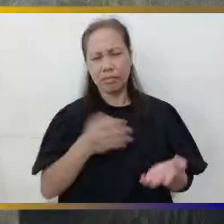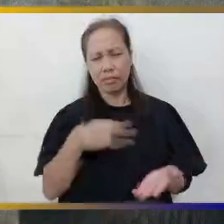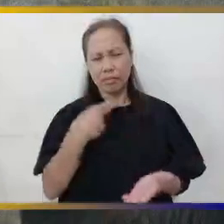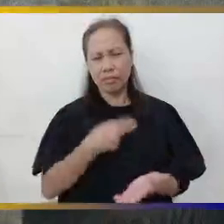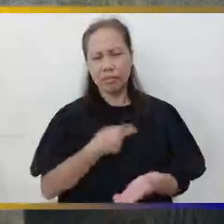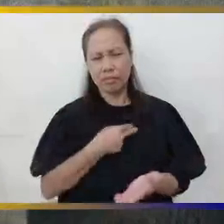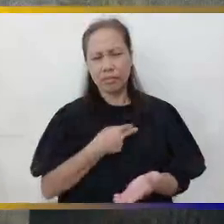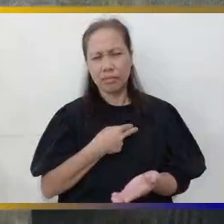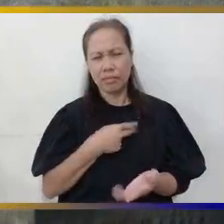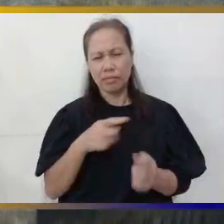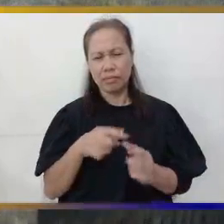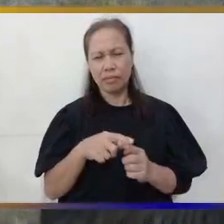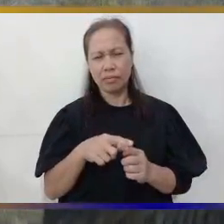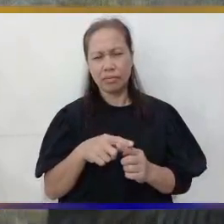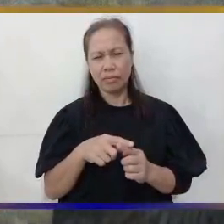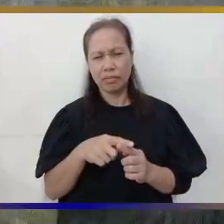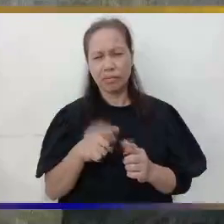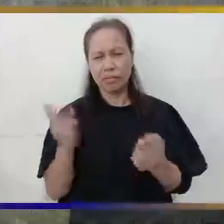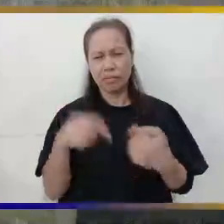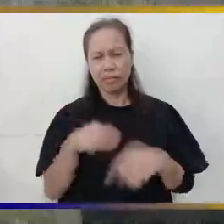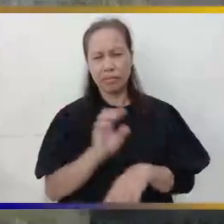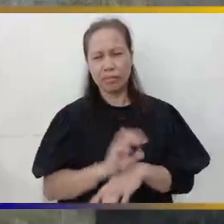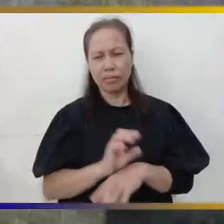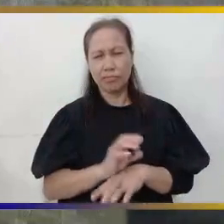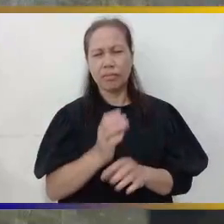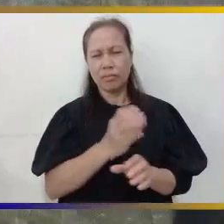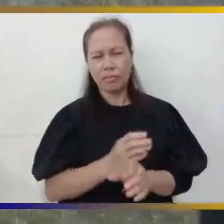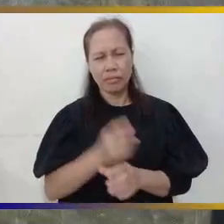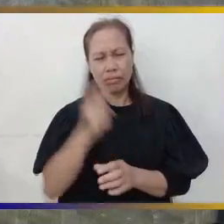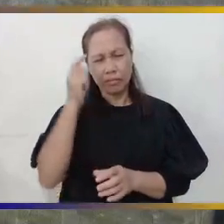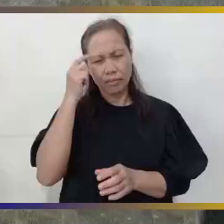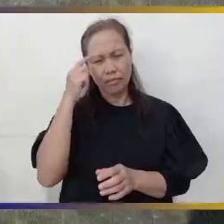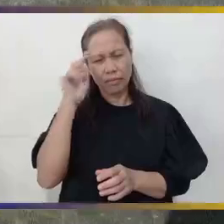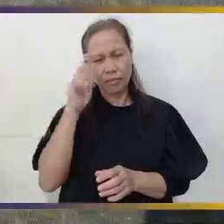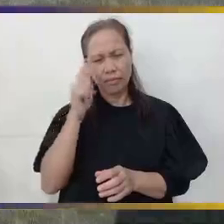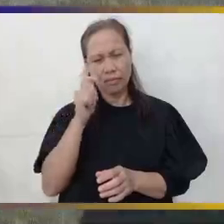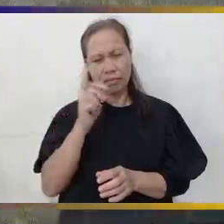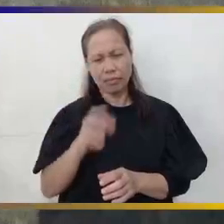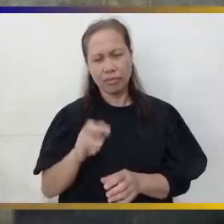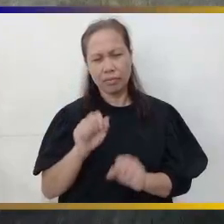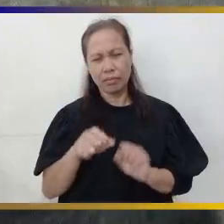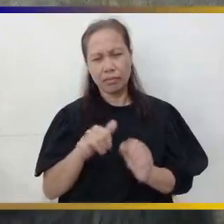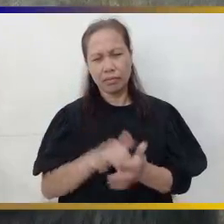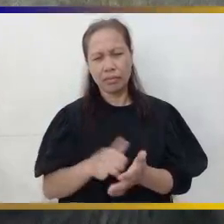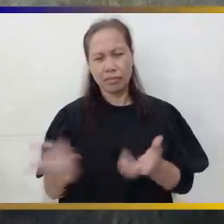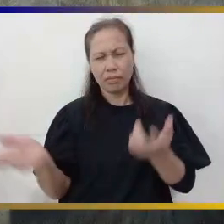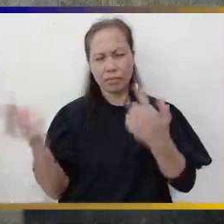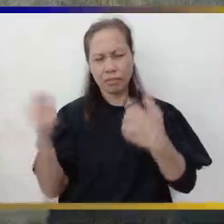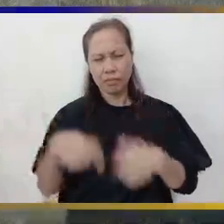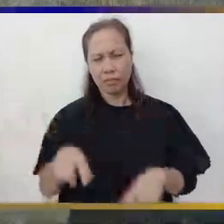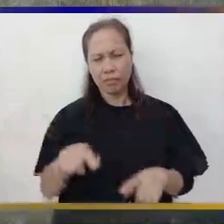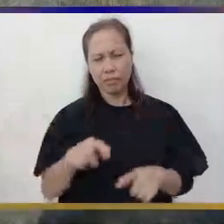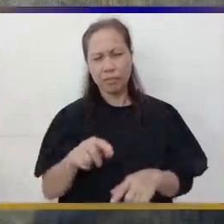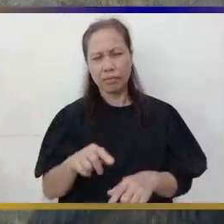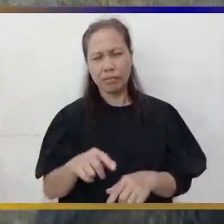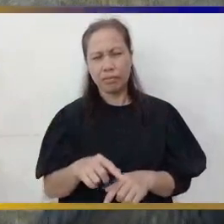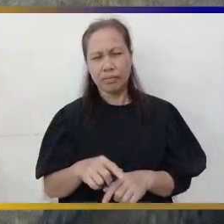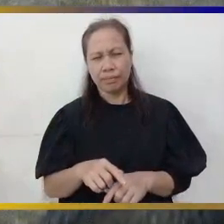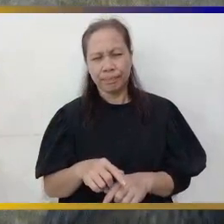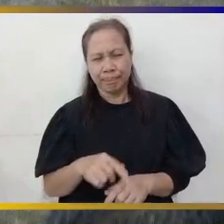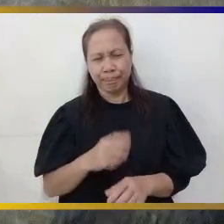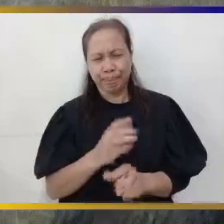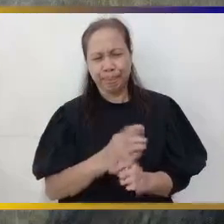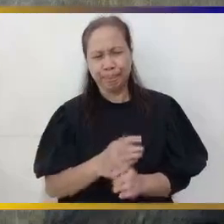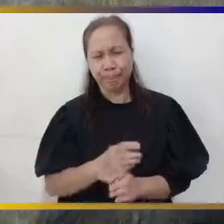kapatiran po kami naglalakbay patungo rito Ingatan niyo po sila upang makarating po sila malati at makasama po namin sila sa